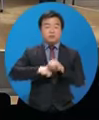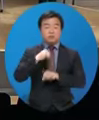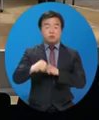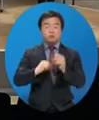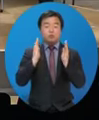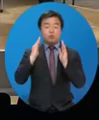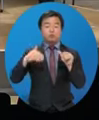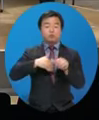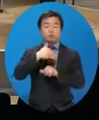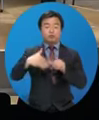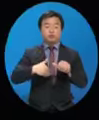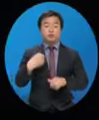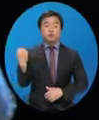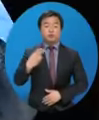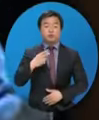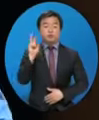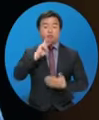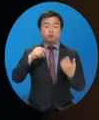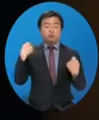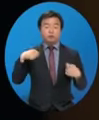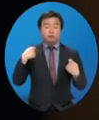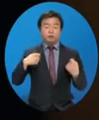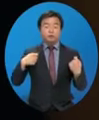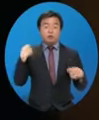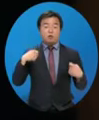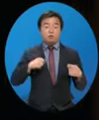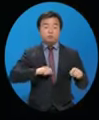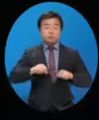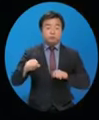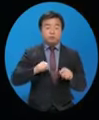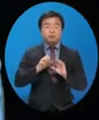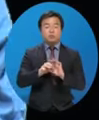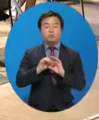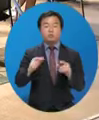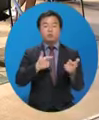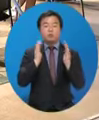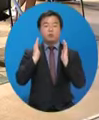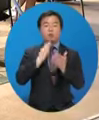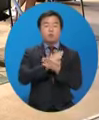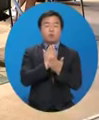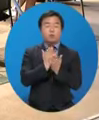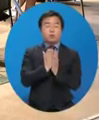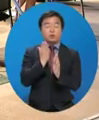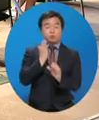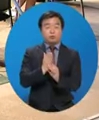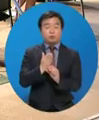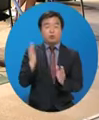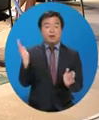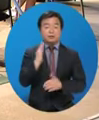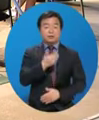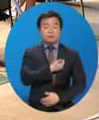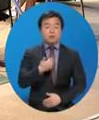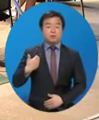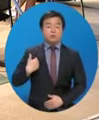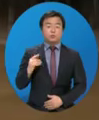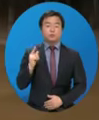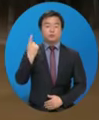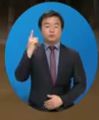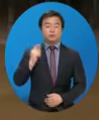수업 분위기는 물론 뮤지컬이나 연극 수업 같은 다채로운 교과 과정 때문에 학생들의 만족도가 높습니다.